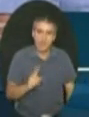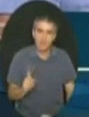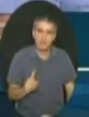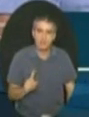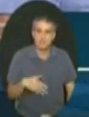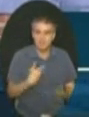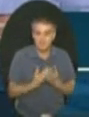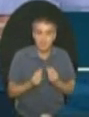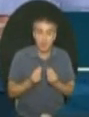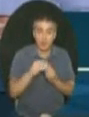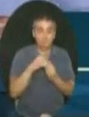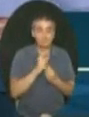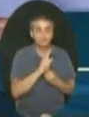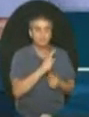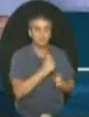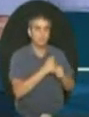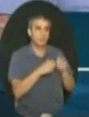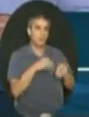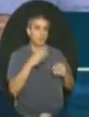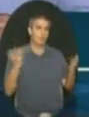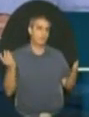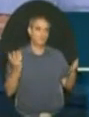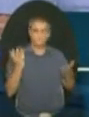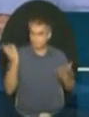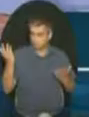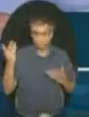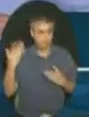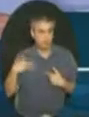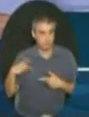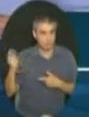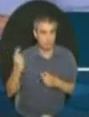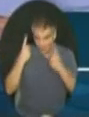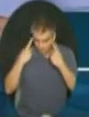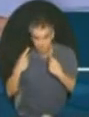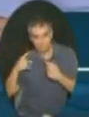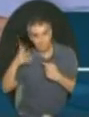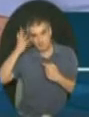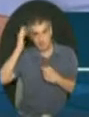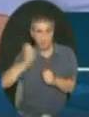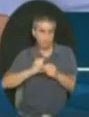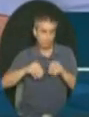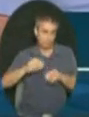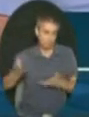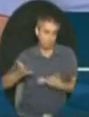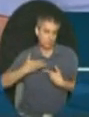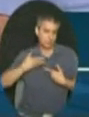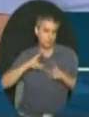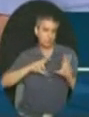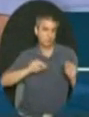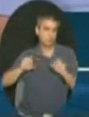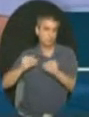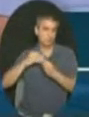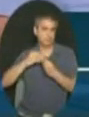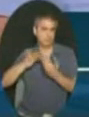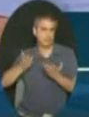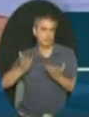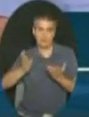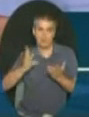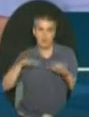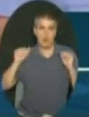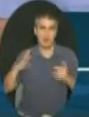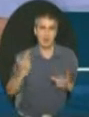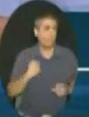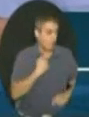להם. הצעת להוסיף למי שעורך פריימריז. יתכבדו החרדים, יאיר לפיד לערוך פריימריז, יקבלו גם הם את אותה תוספת. אבל למה